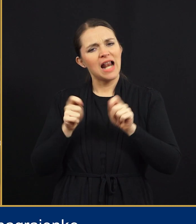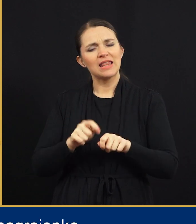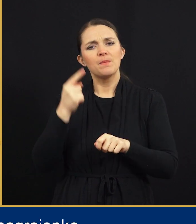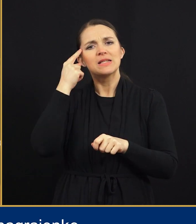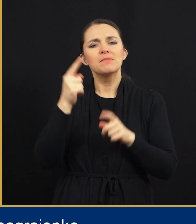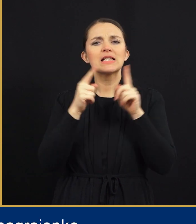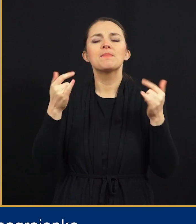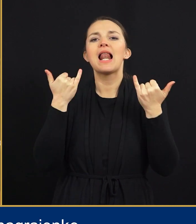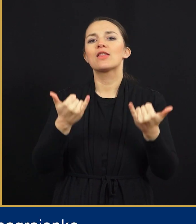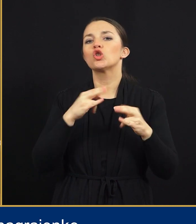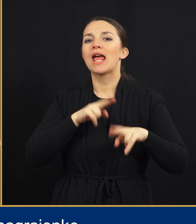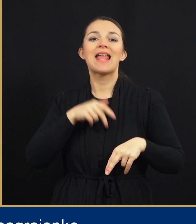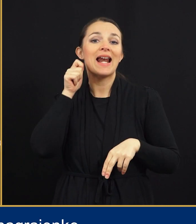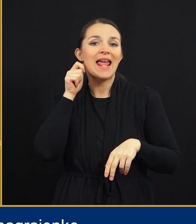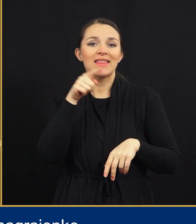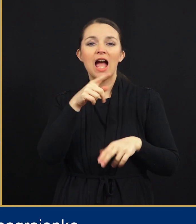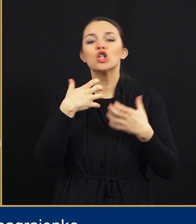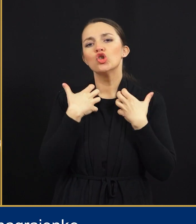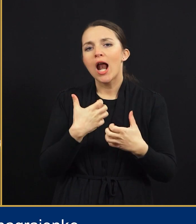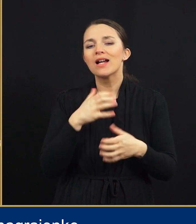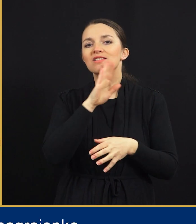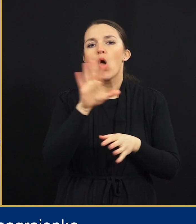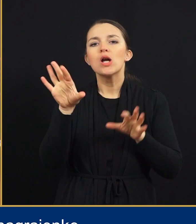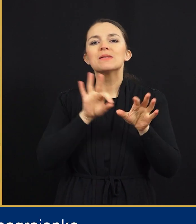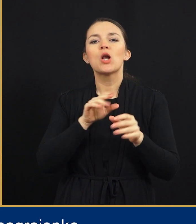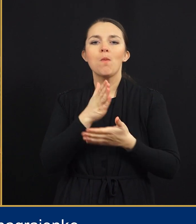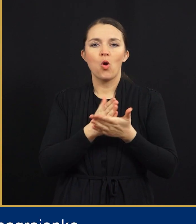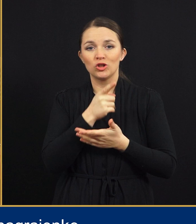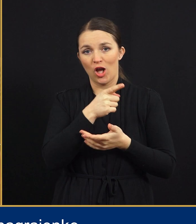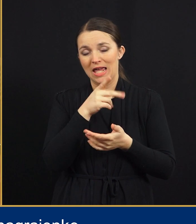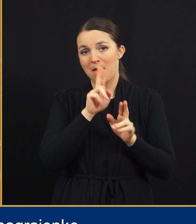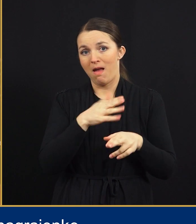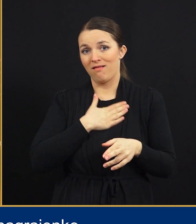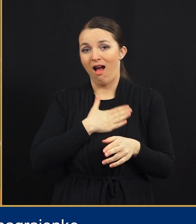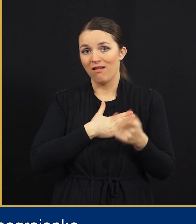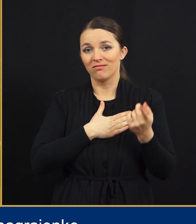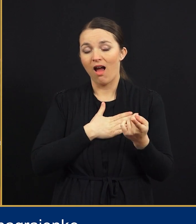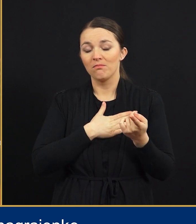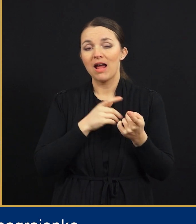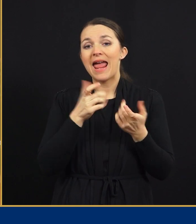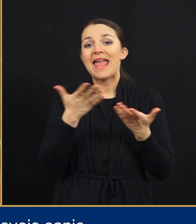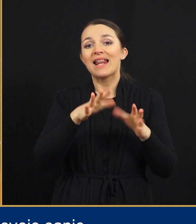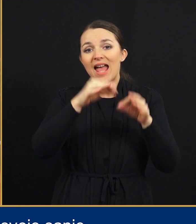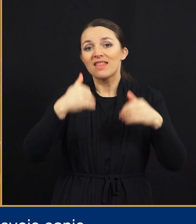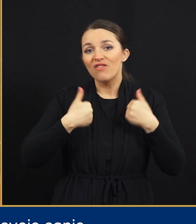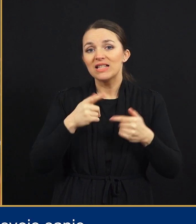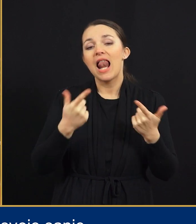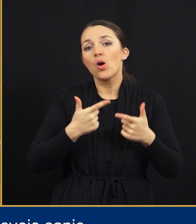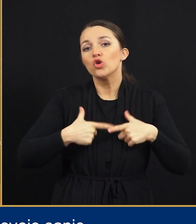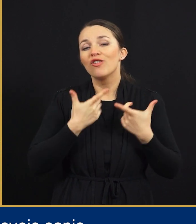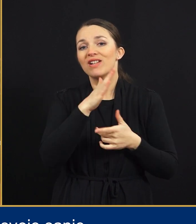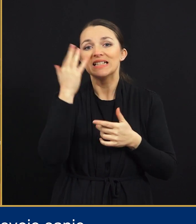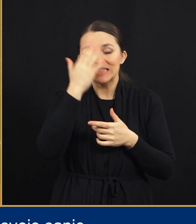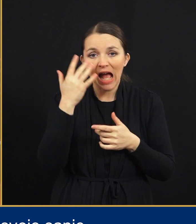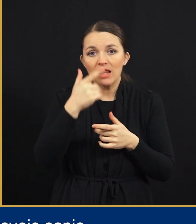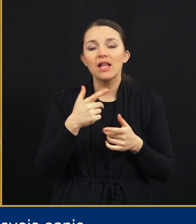Naj sklenem z mislimi letošnje nagrajenke, ki želi svojo izbiro poklica, ki ga ima rada, kjer najde veselje in lahko